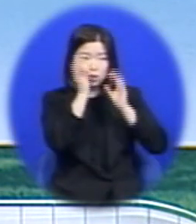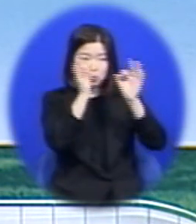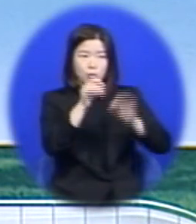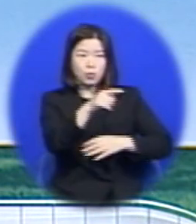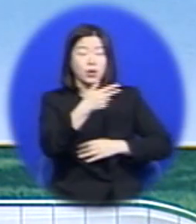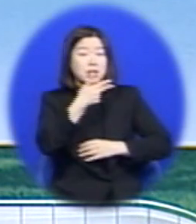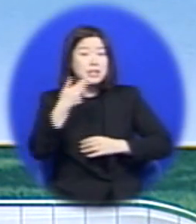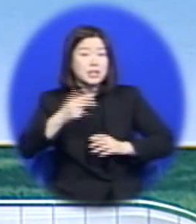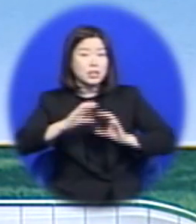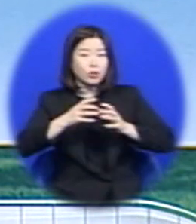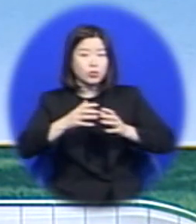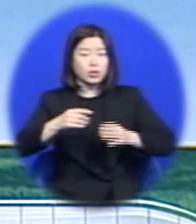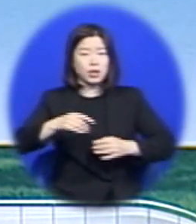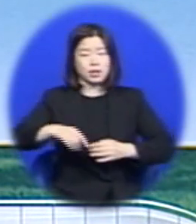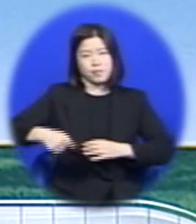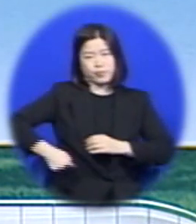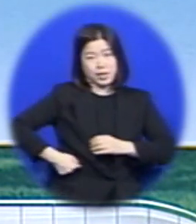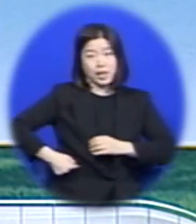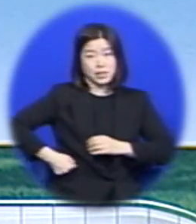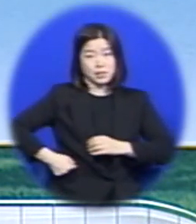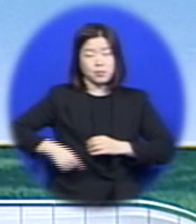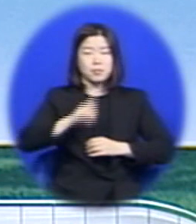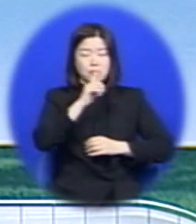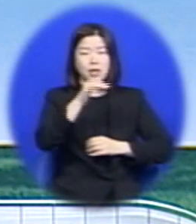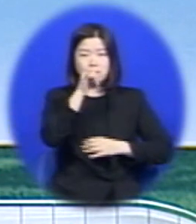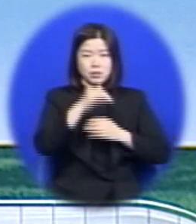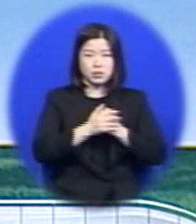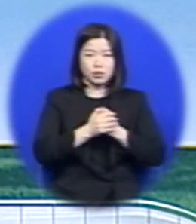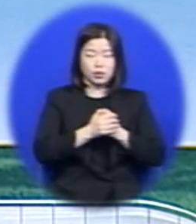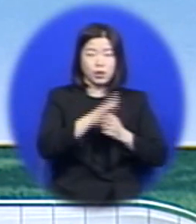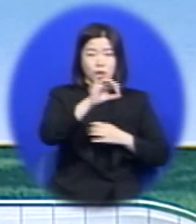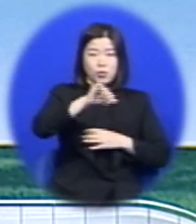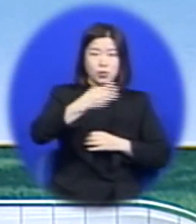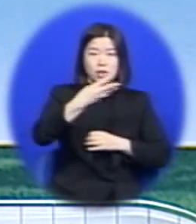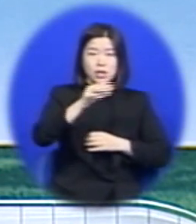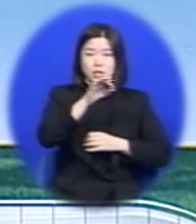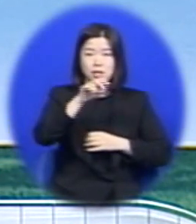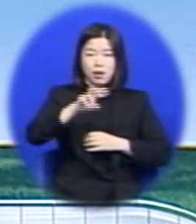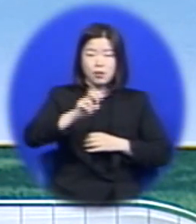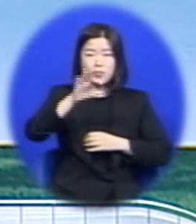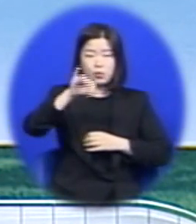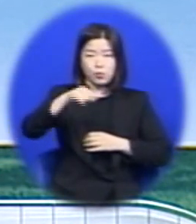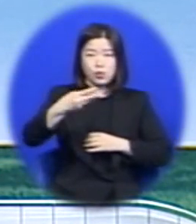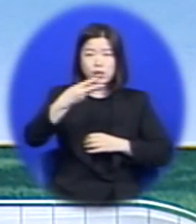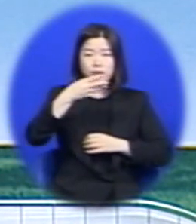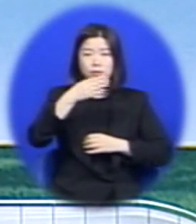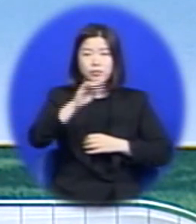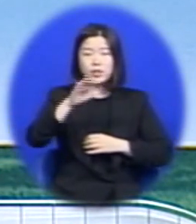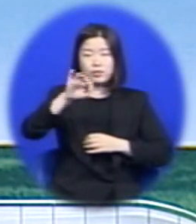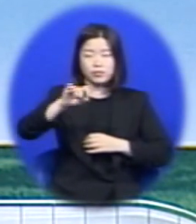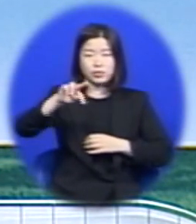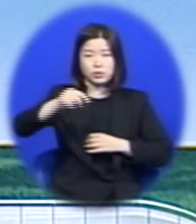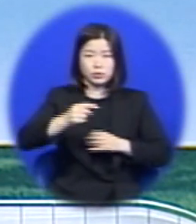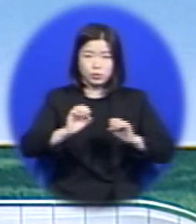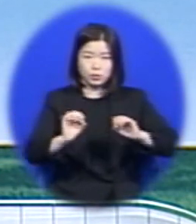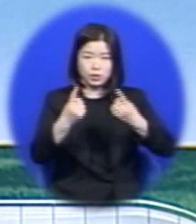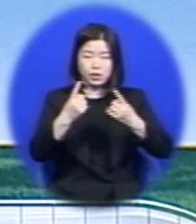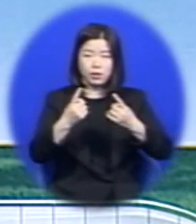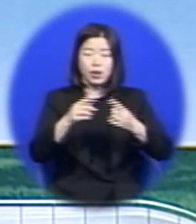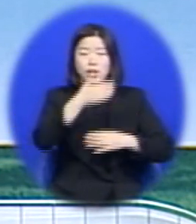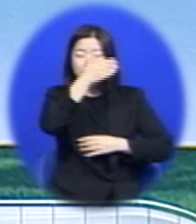영국의 양심이라고 이야기했어요. 윌리엄 윌버포스로 인해서 영국의 젊은 의원들 3분의 1이